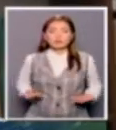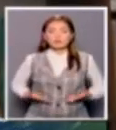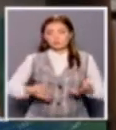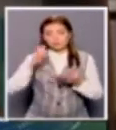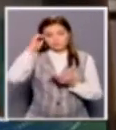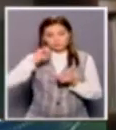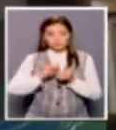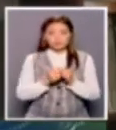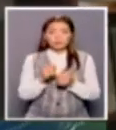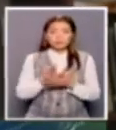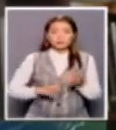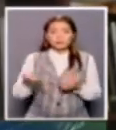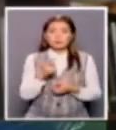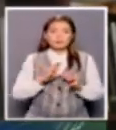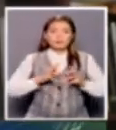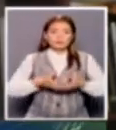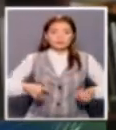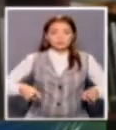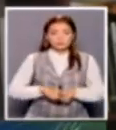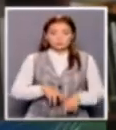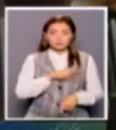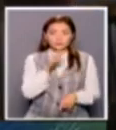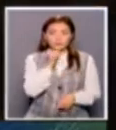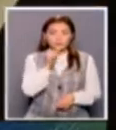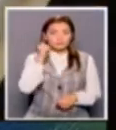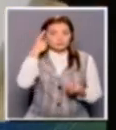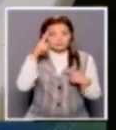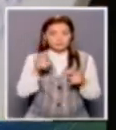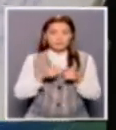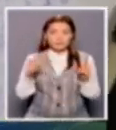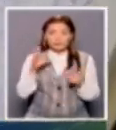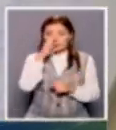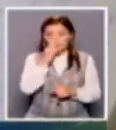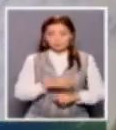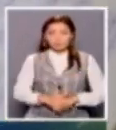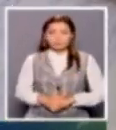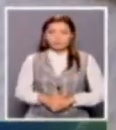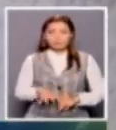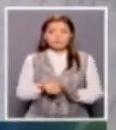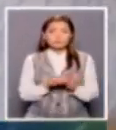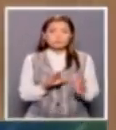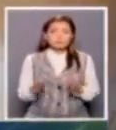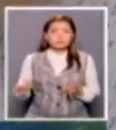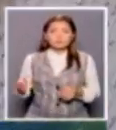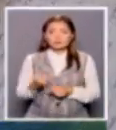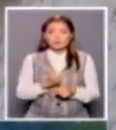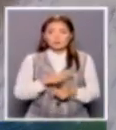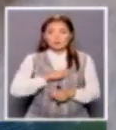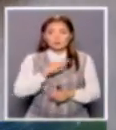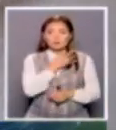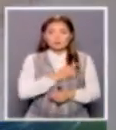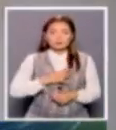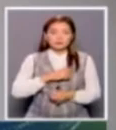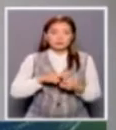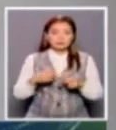естелігі болғандықтан оның рухани әлемімен, жан сырымен, идеалымен таныс боласыз. Оның оқиғаларды нанымды бейнелеуі,